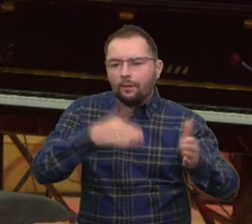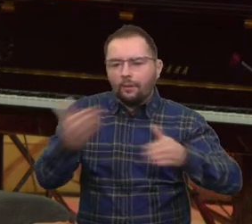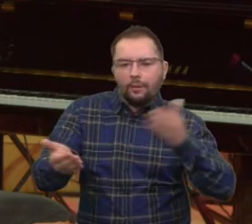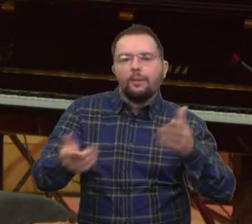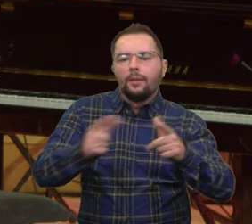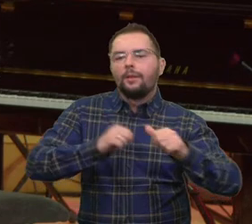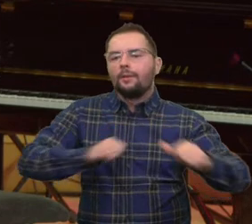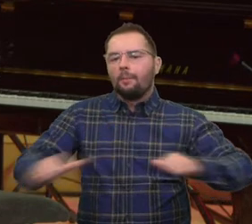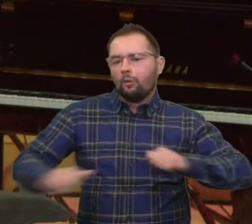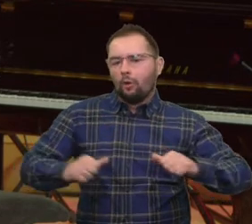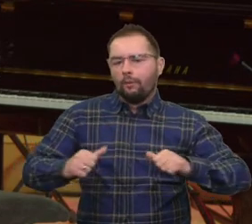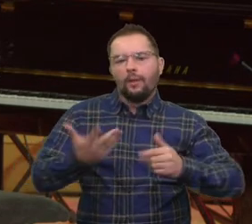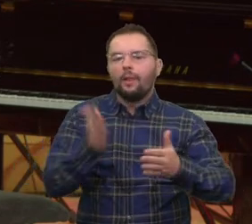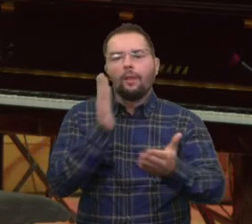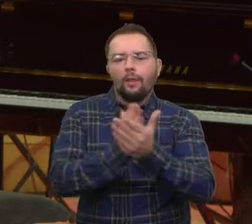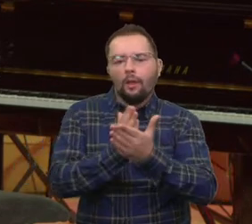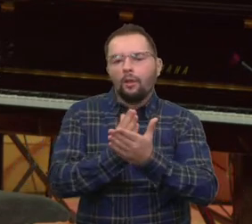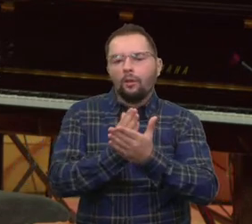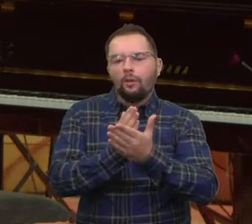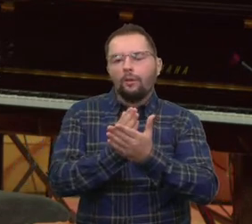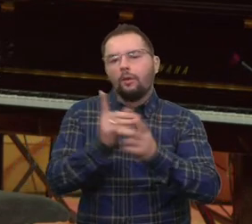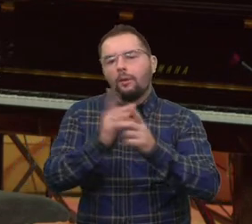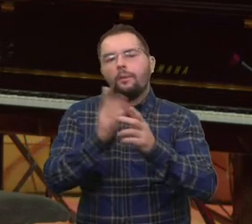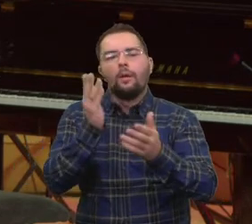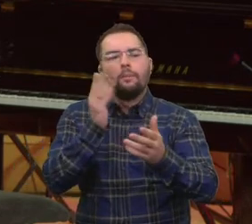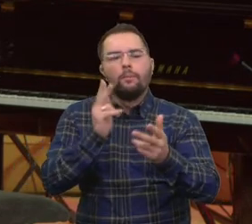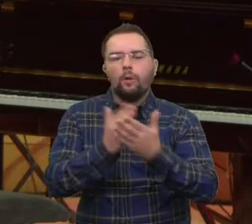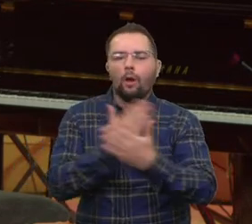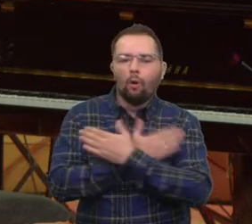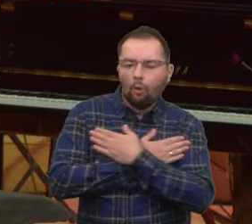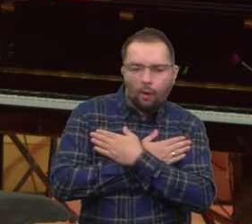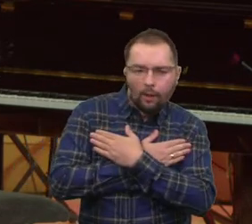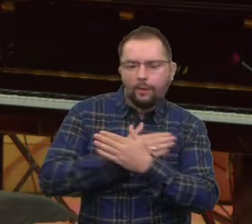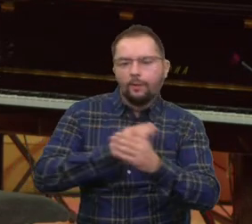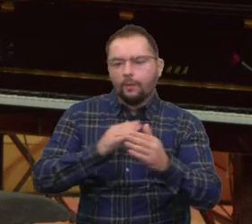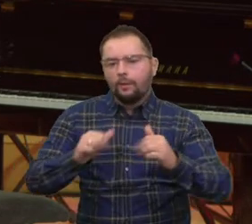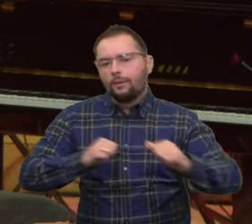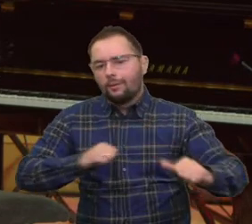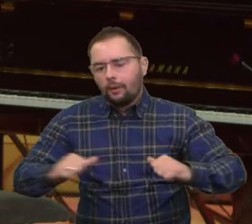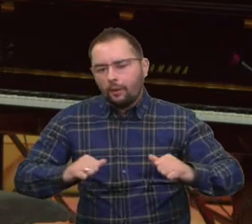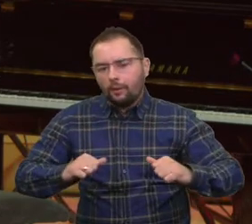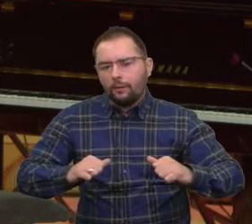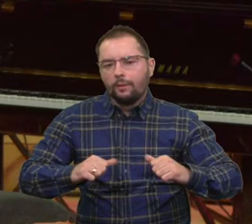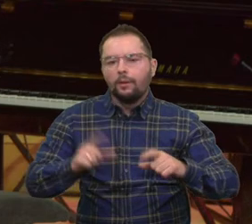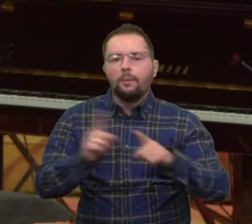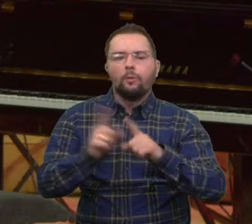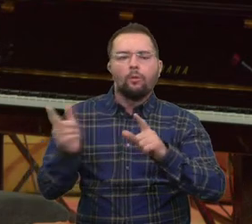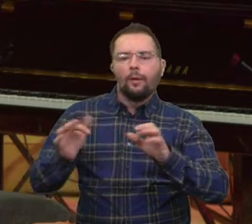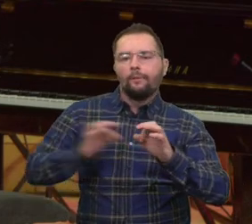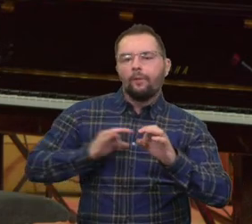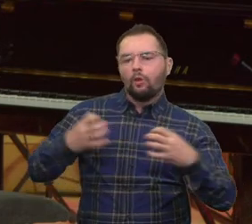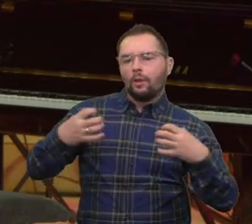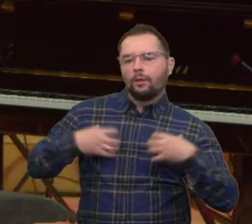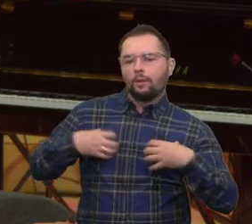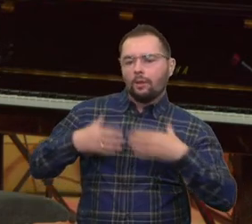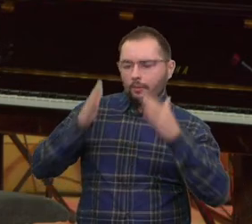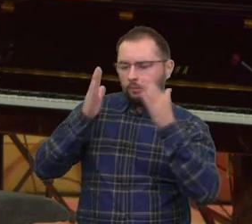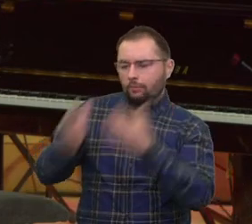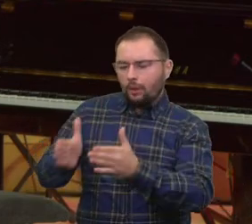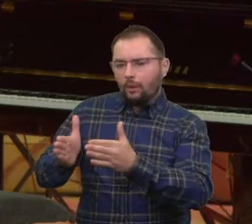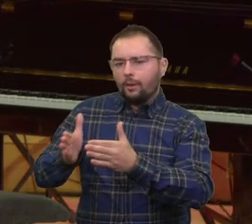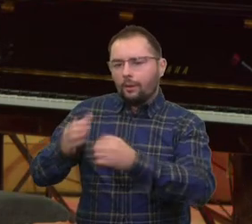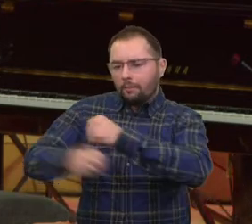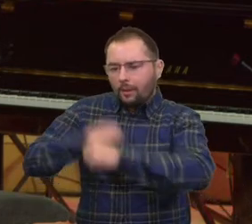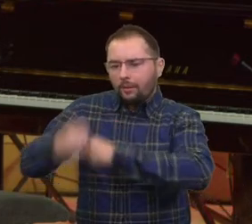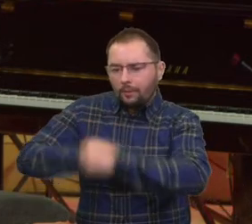samorządowcy i ci, którzy kochają samorząd, którzy w jakimś sensie poświęcili swoje działania jeszcze w